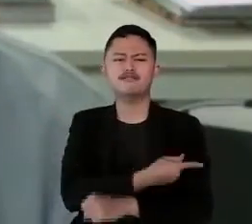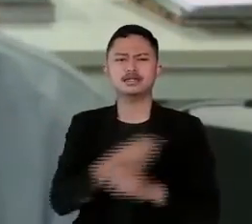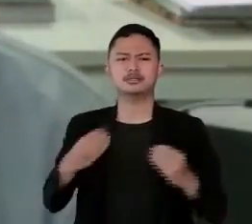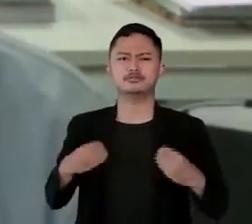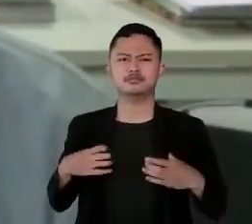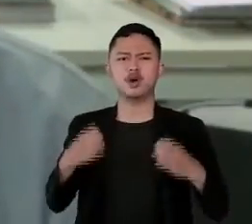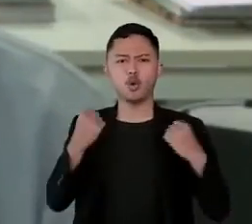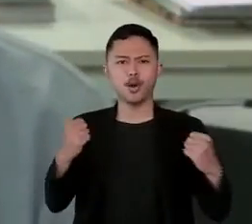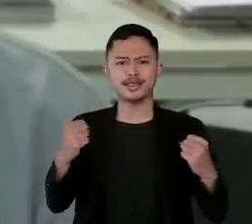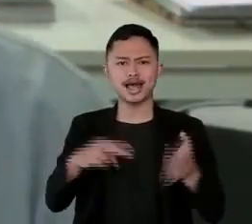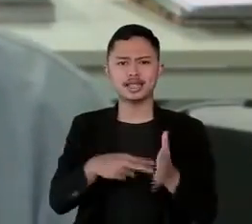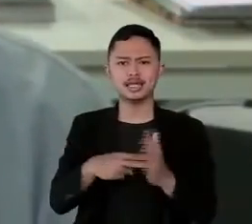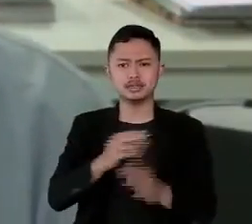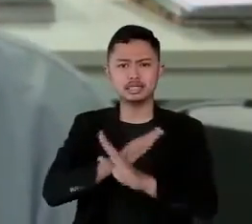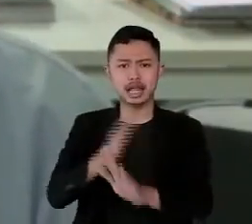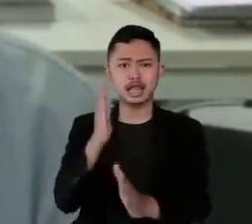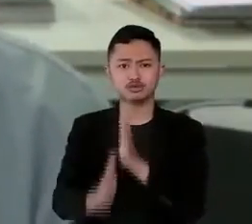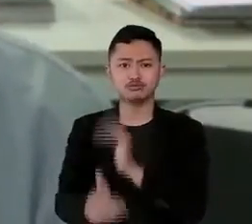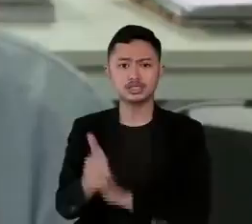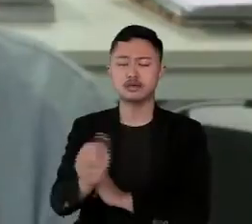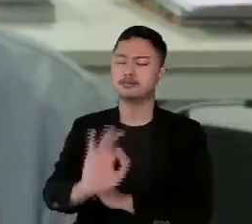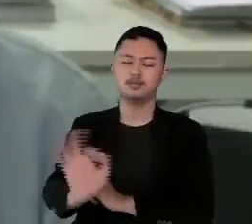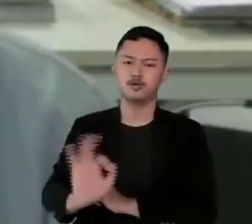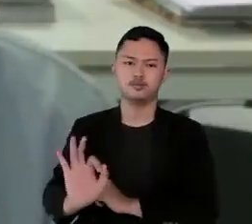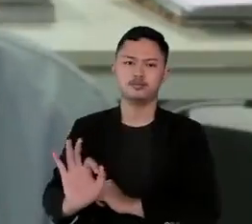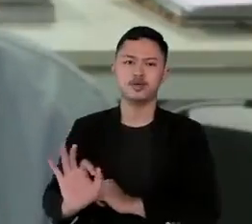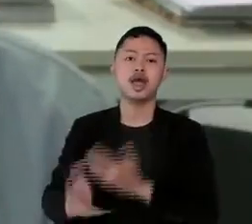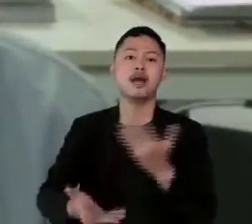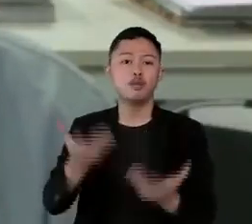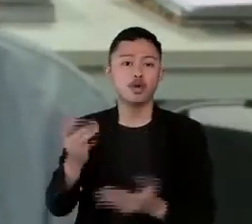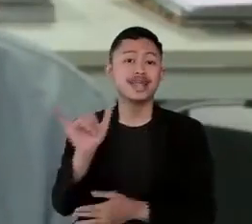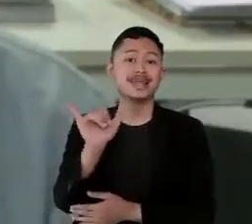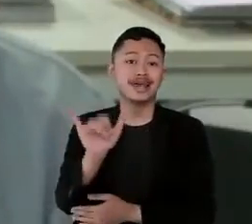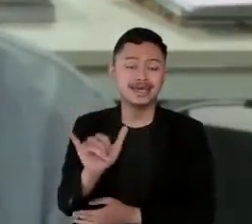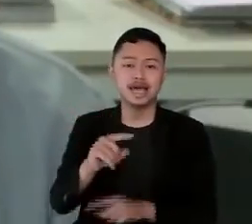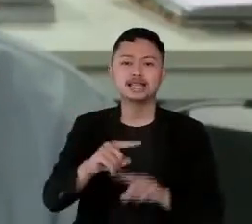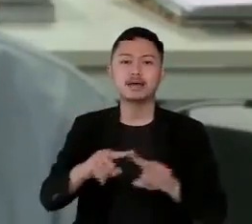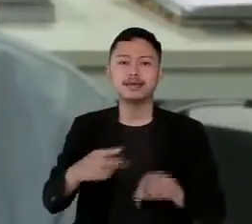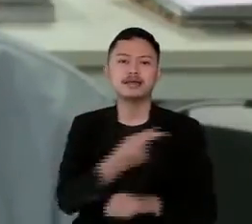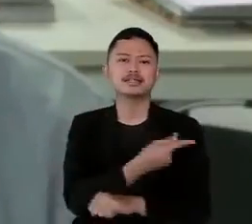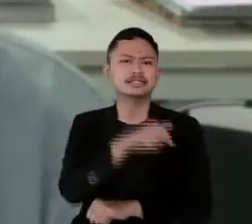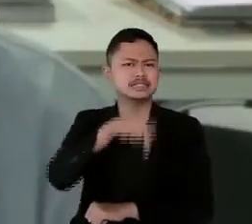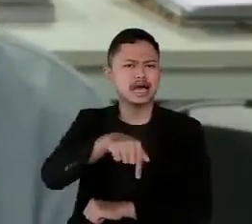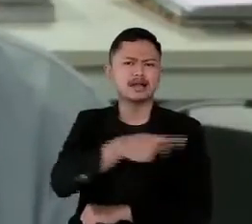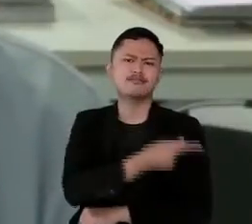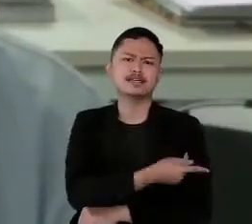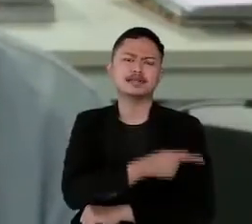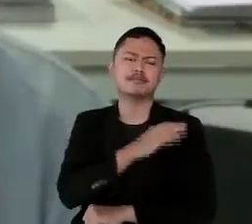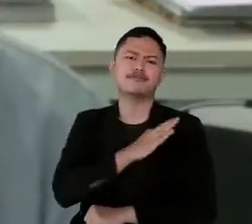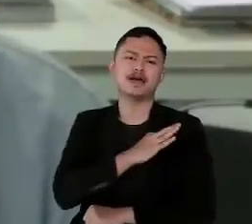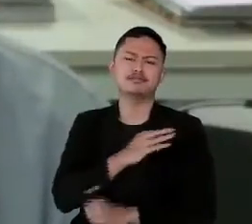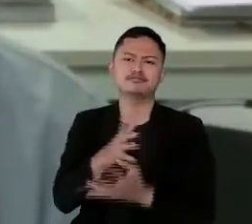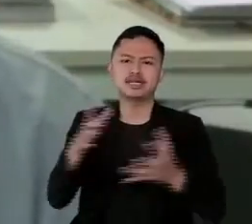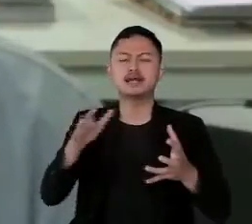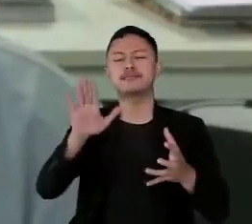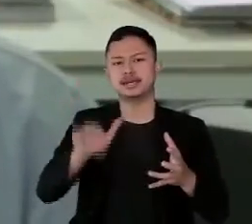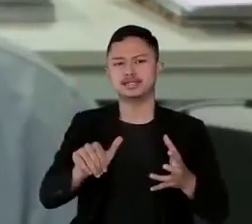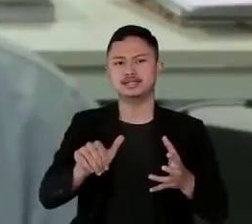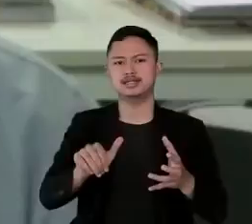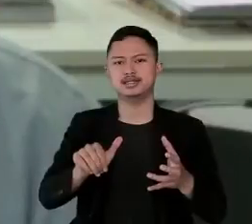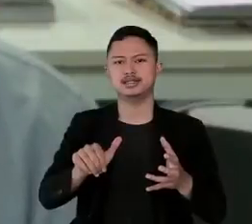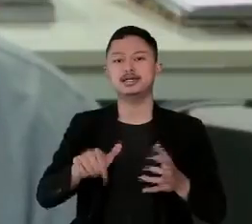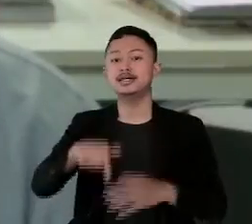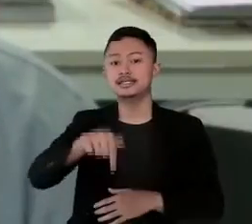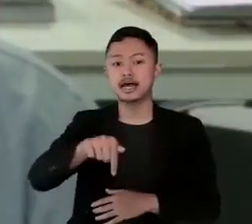taksi atau yang dalam dengan kata lain vaksin nampaknya masih ketik terhadap semua varian yang ada